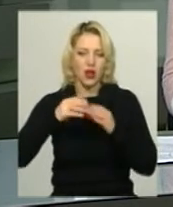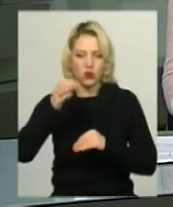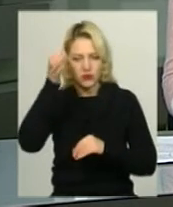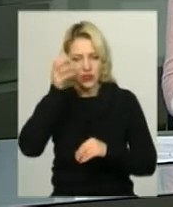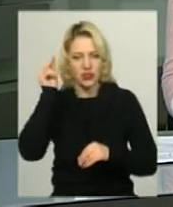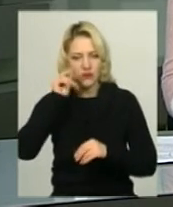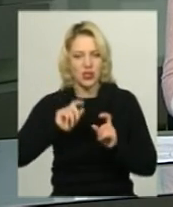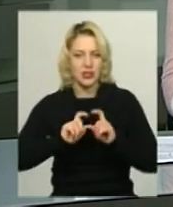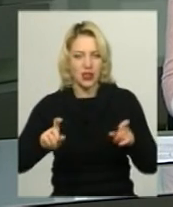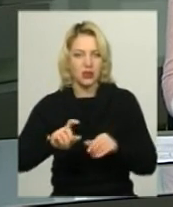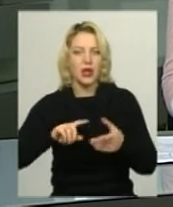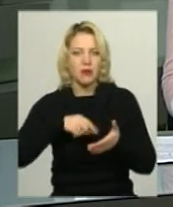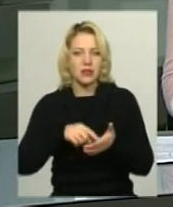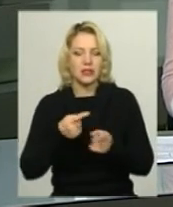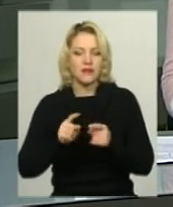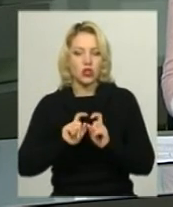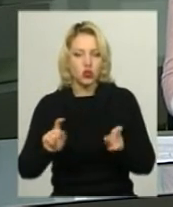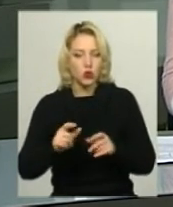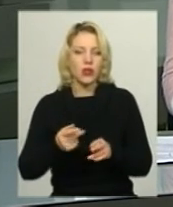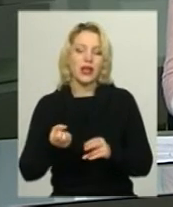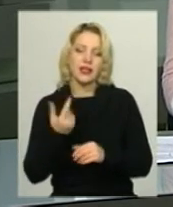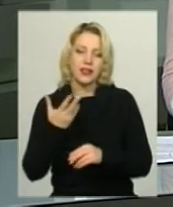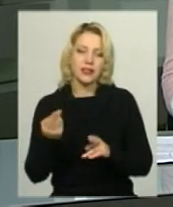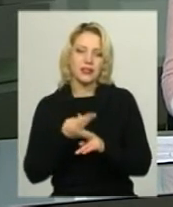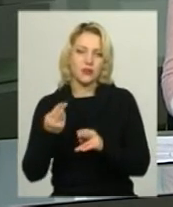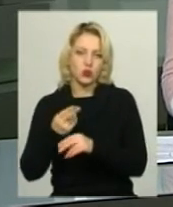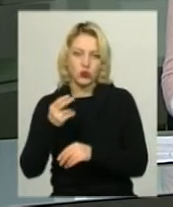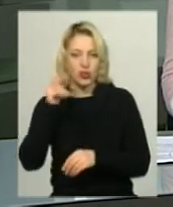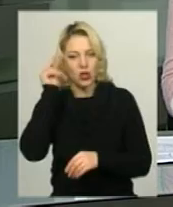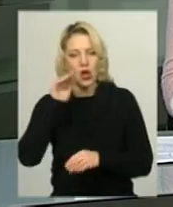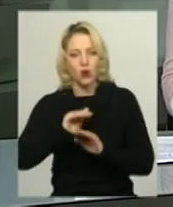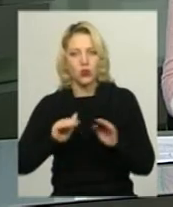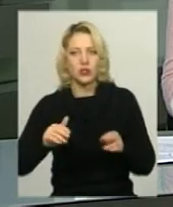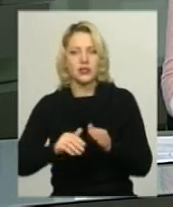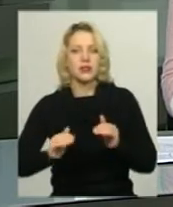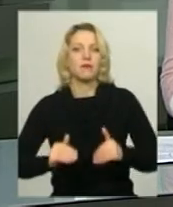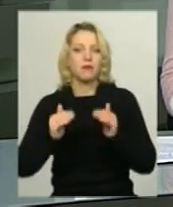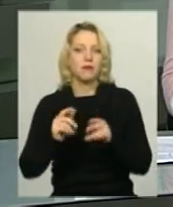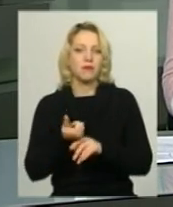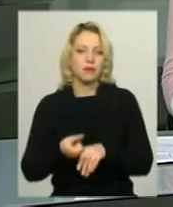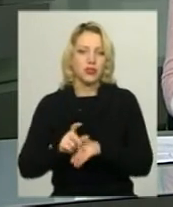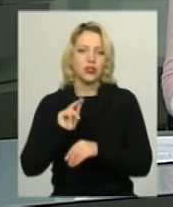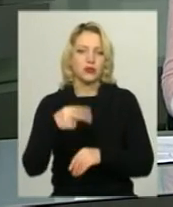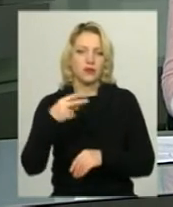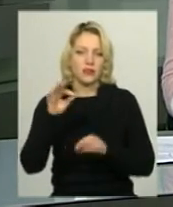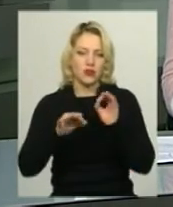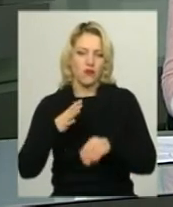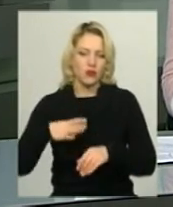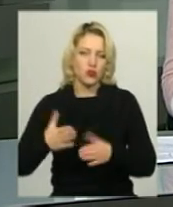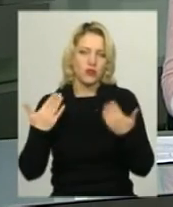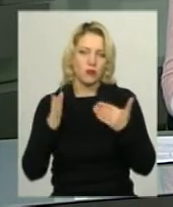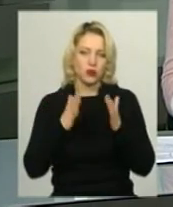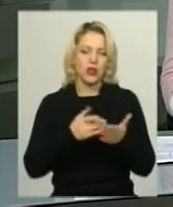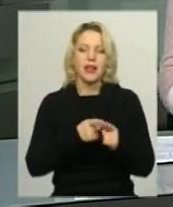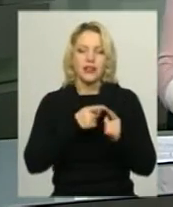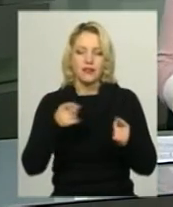навчальних закладах міста. У цих школах кількість відсутніх учнів перевищила 20-відсотковий поріг. Вимушений відпочинок триватиме до кінця